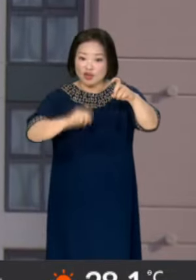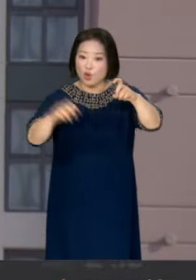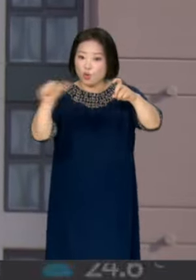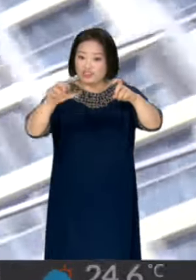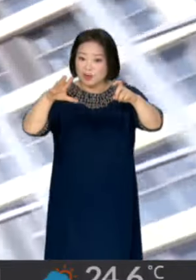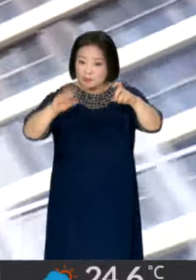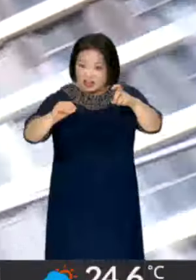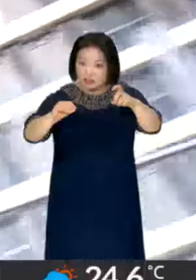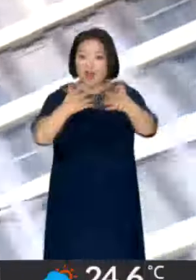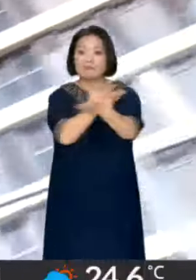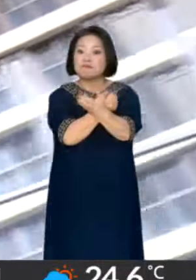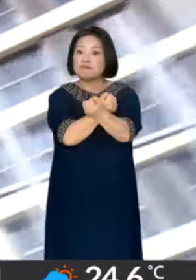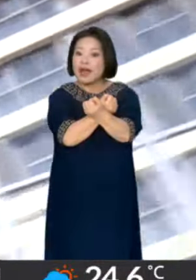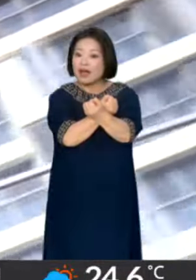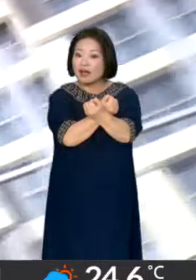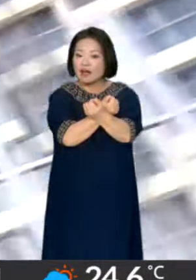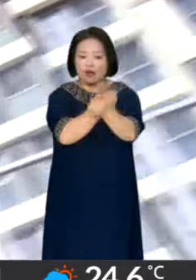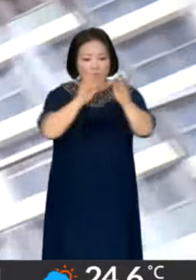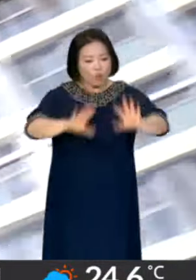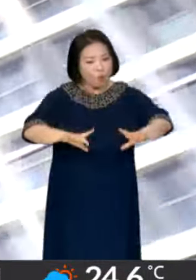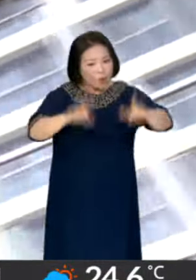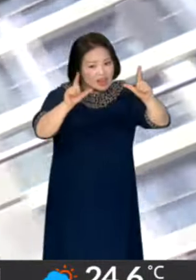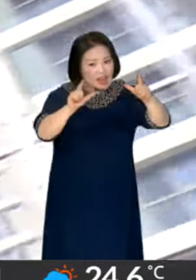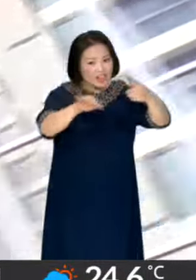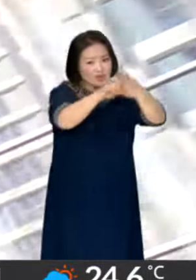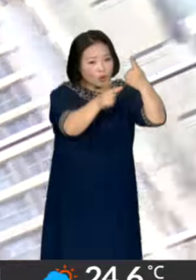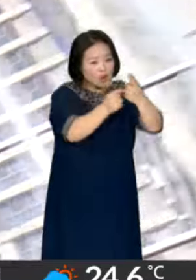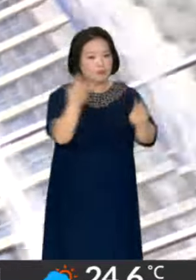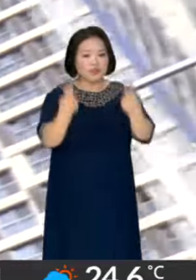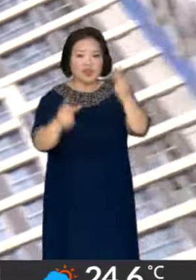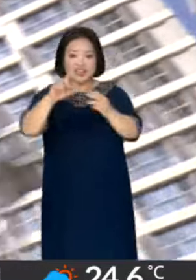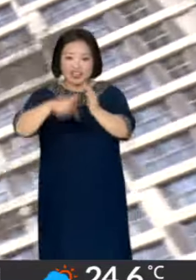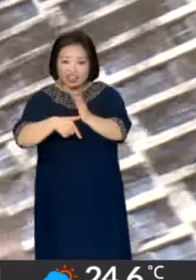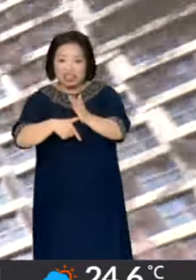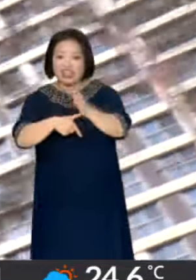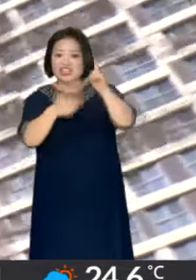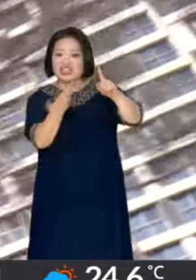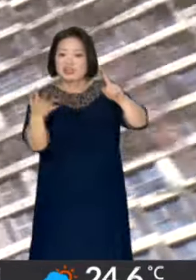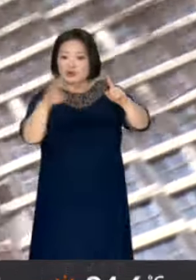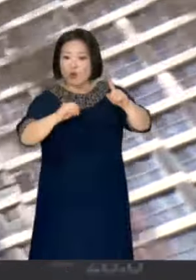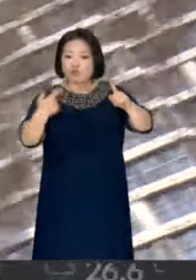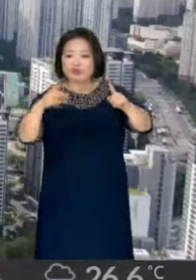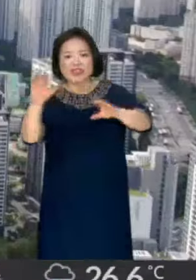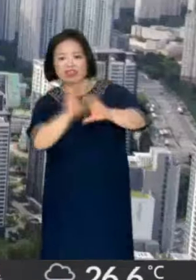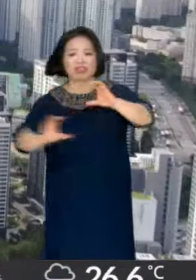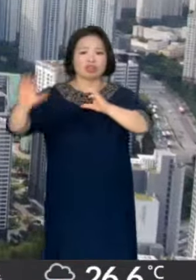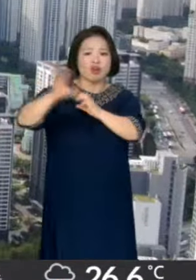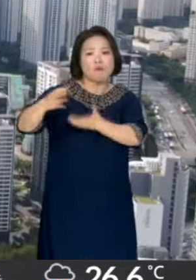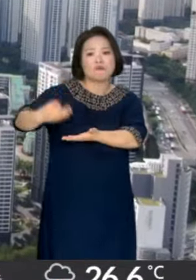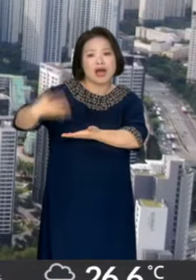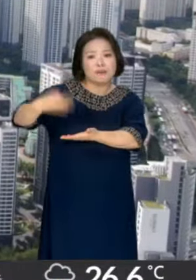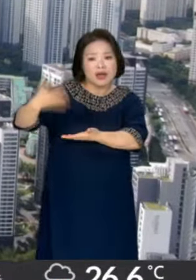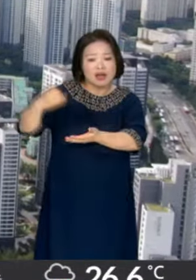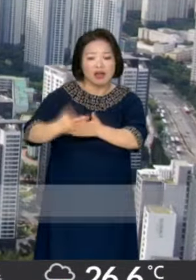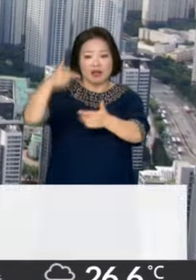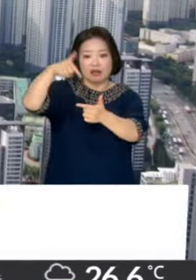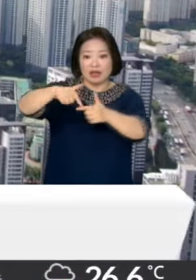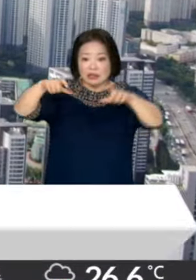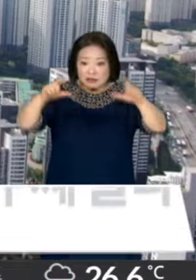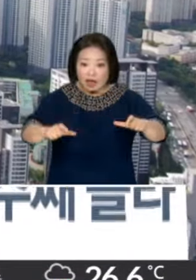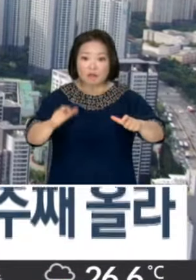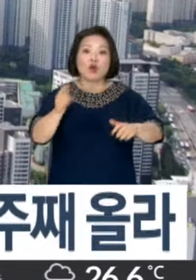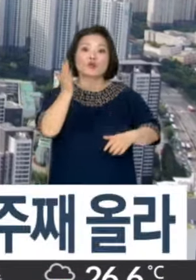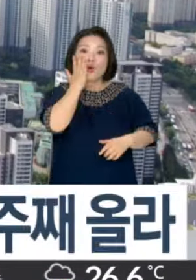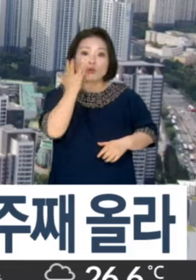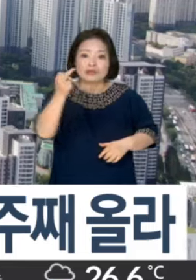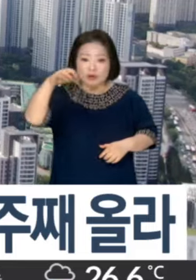원에 거래됐는데 올해 초와 비교하면 1억 6천만 원 올랐습니다. 최근 강남과 용산의